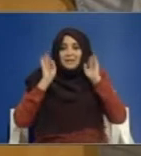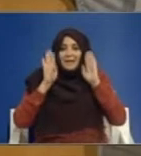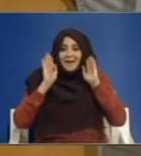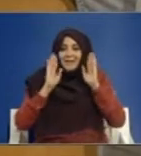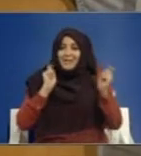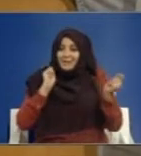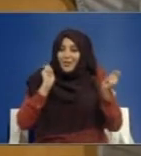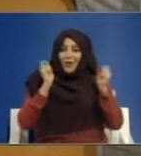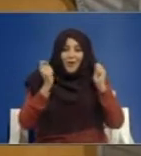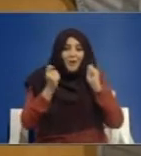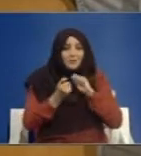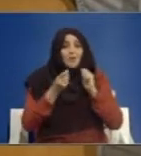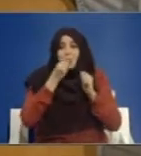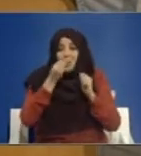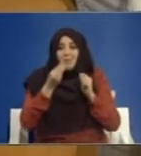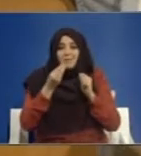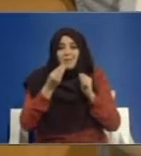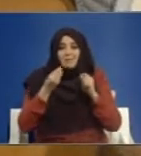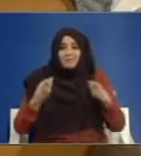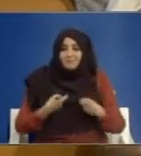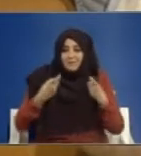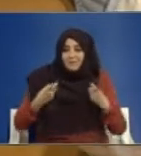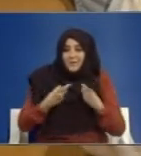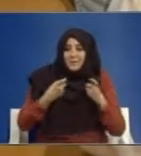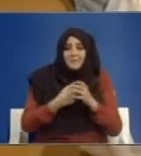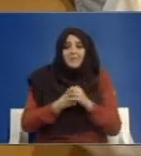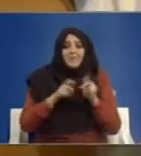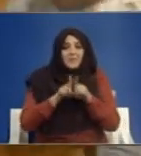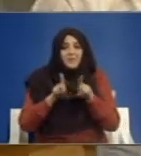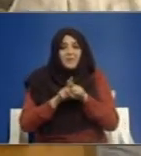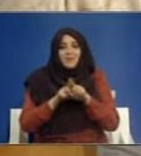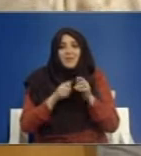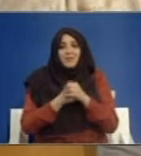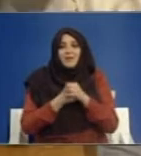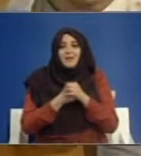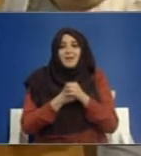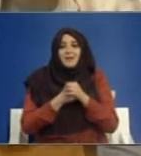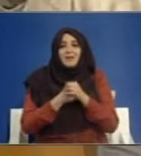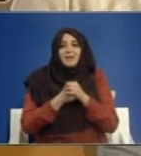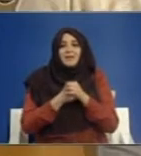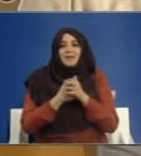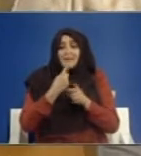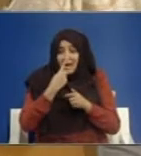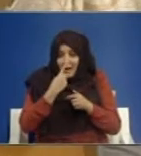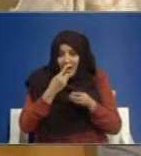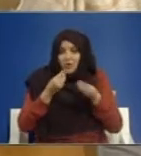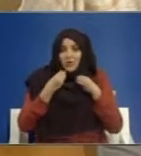تأخذ مسارا صحيحا في هذا. نفس الشيء الطاعات إنما هي عامل